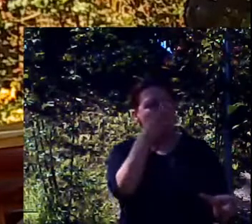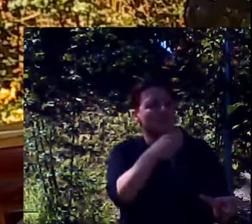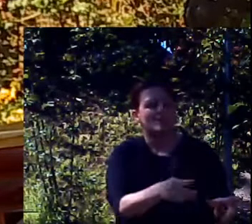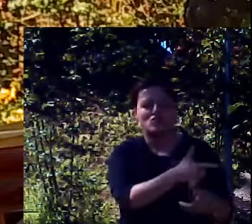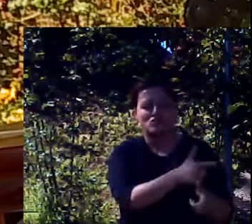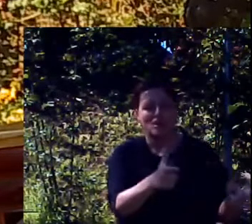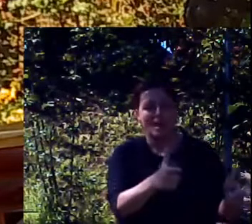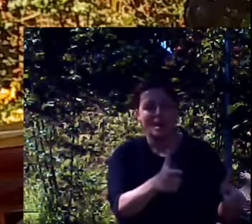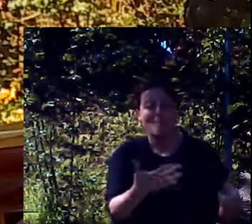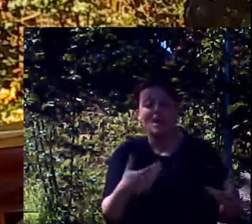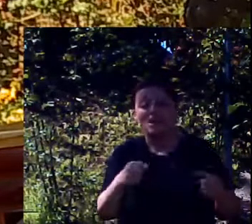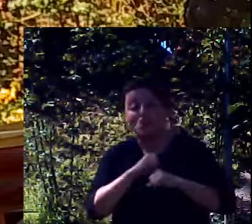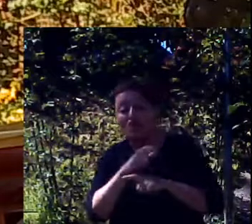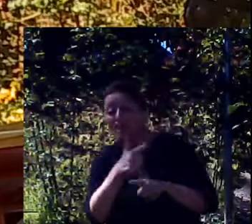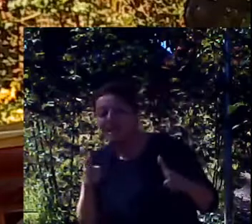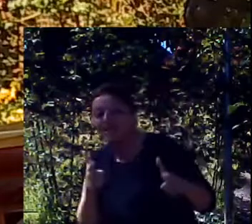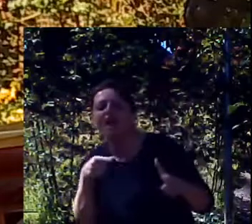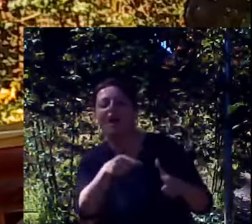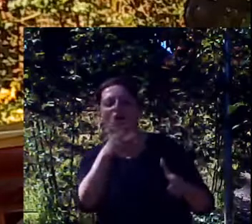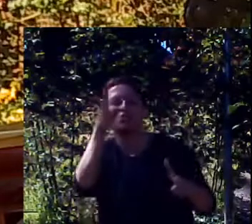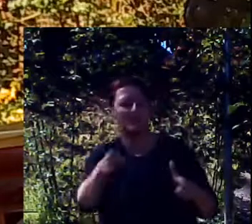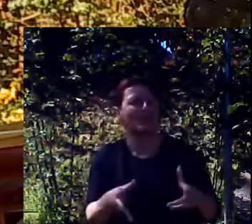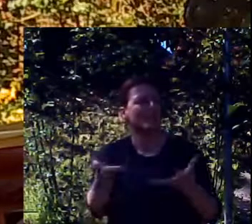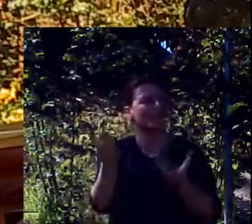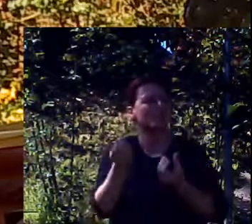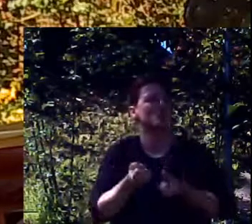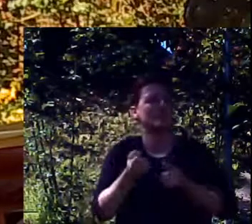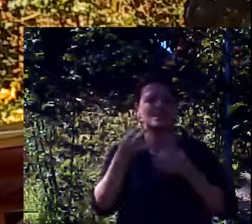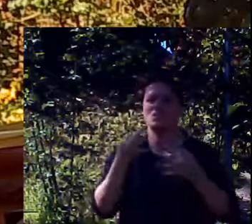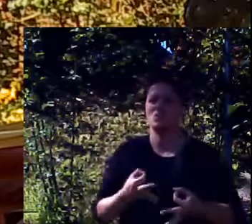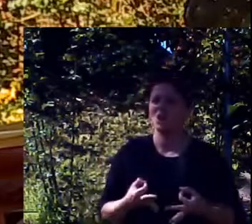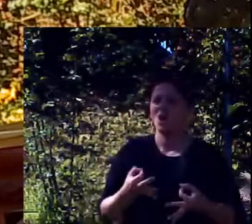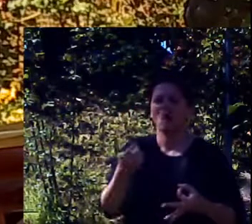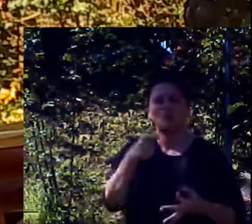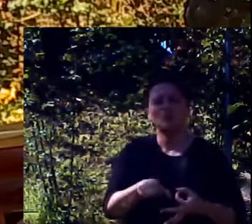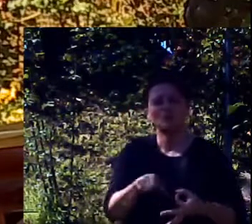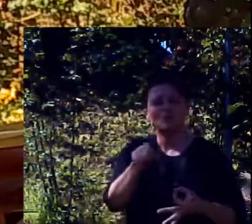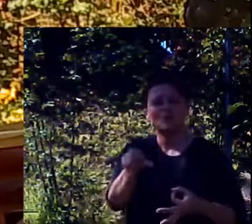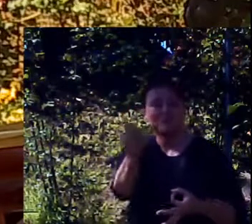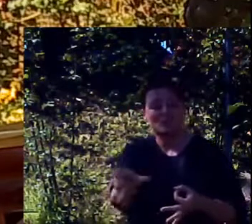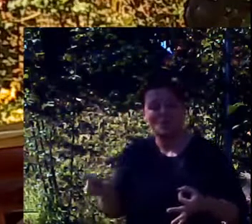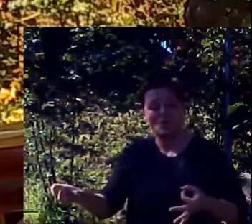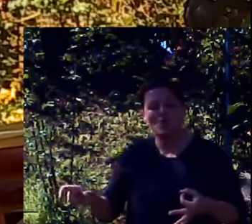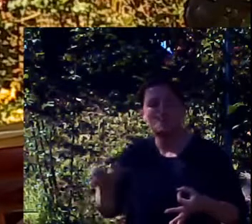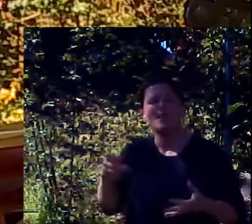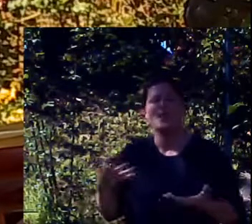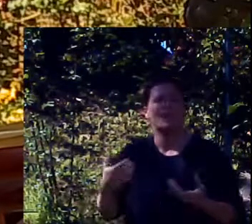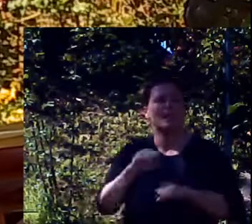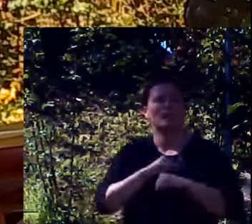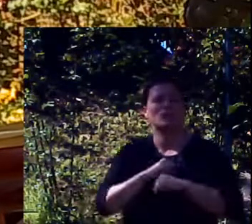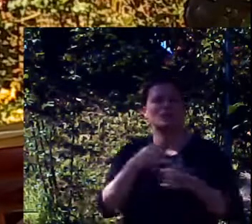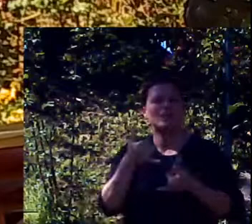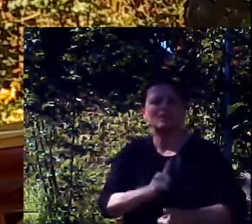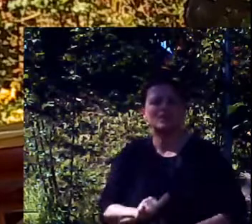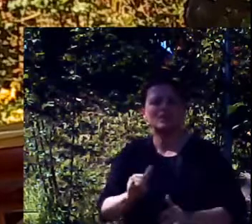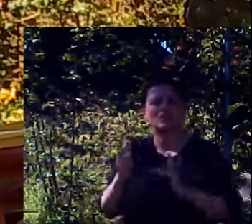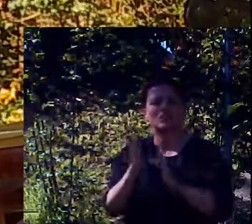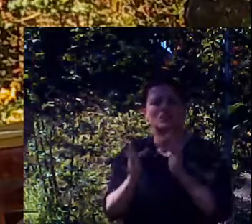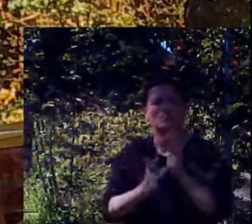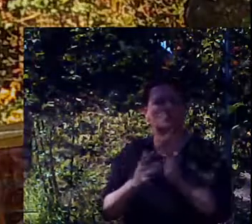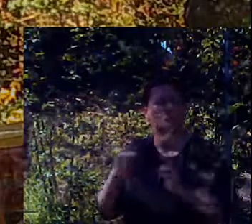perché non ha creduto nel nome dell'unità nito figlio di dio e il giudizio è questo